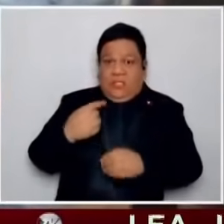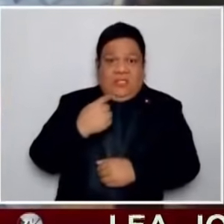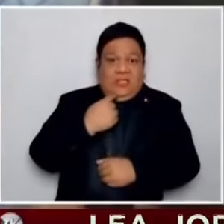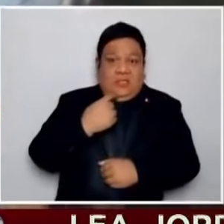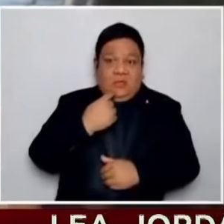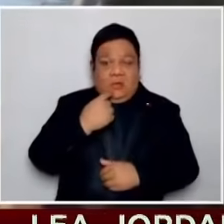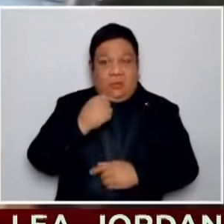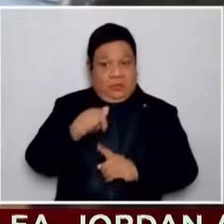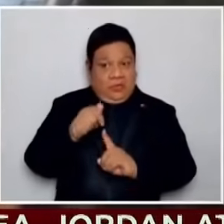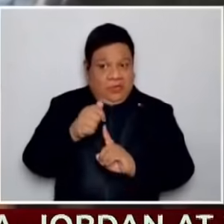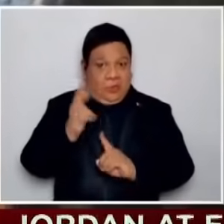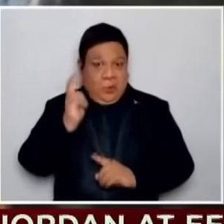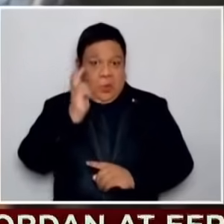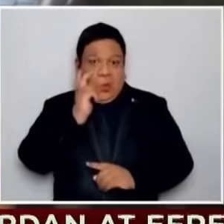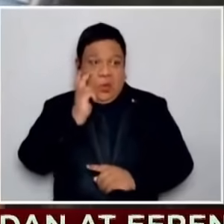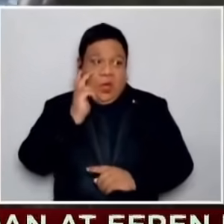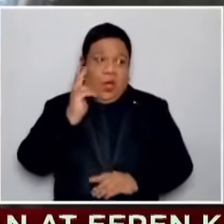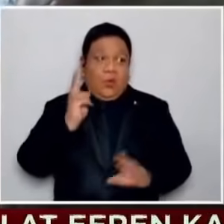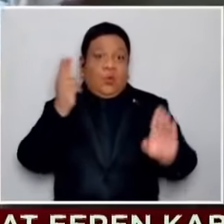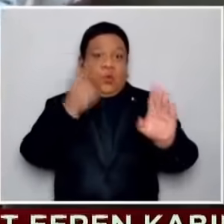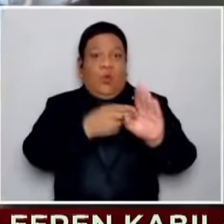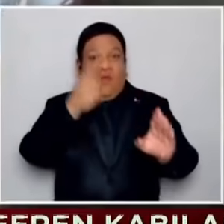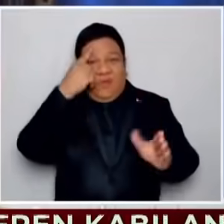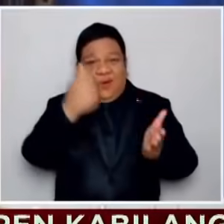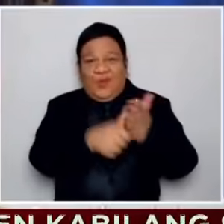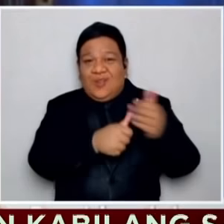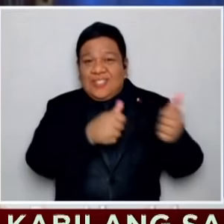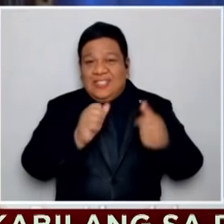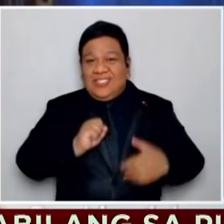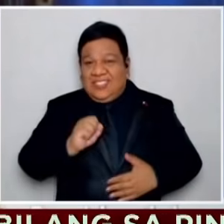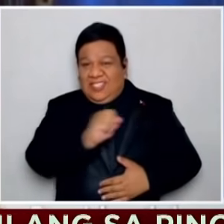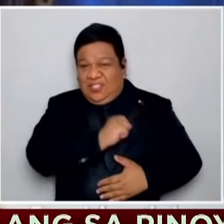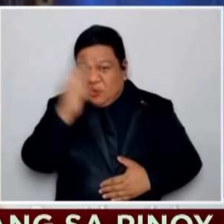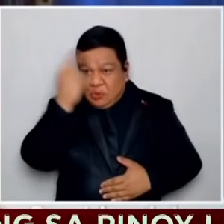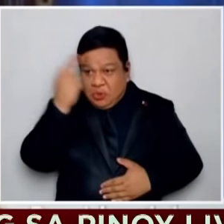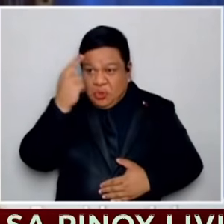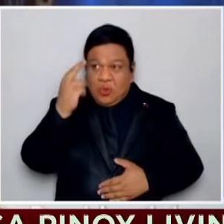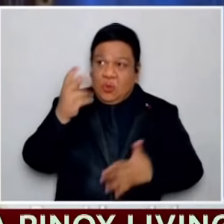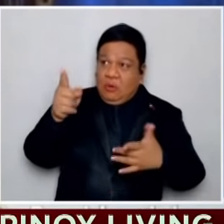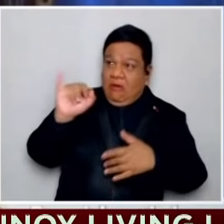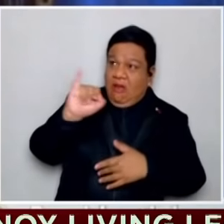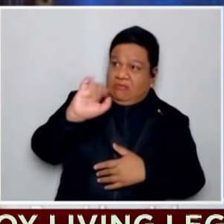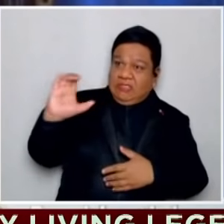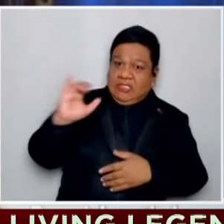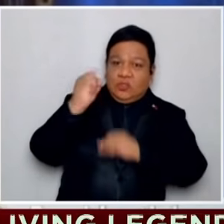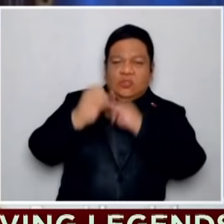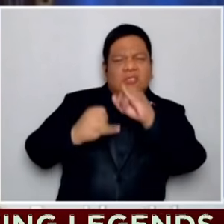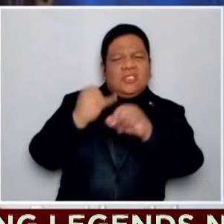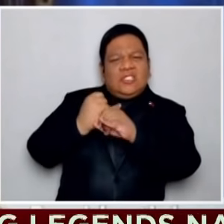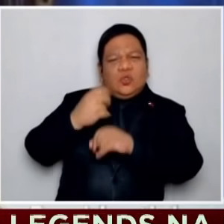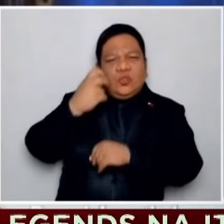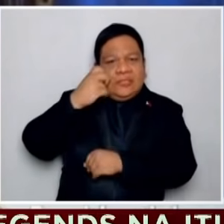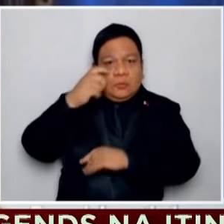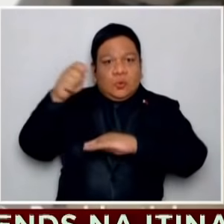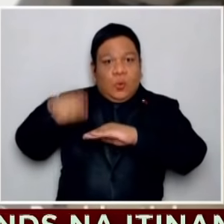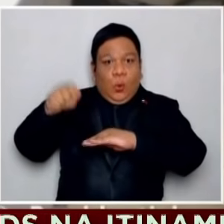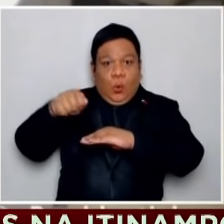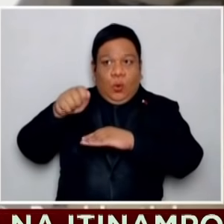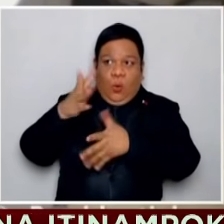ang napipintong investigasyon ng International Criminal Court sa umunoy mga pang-aabuso sa ilalim ng kanyang madugong war on